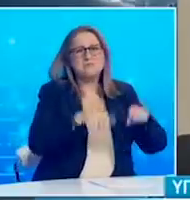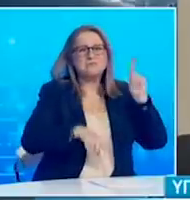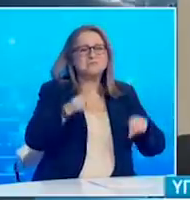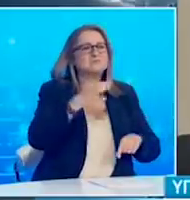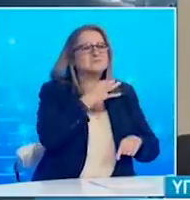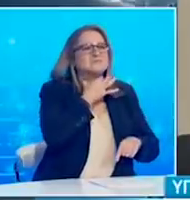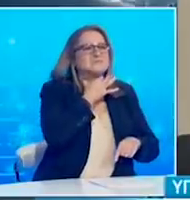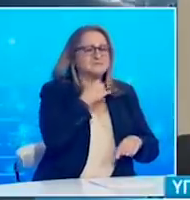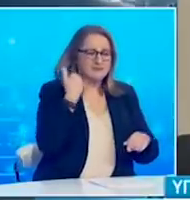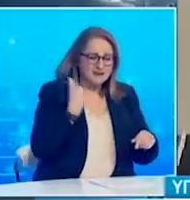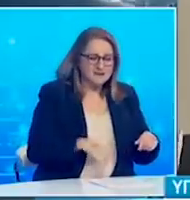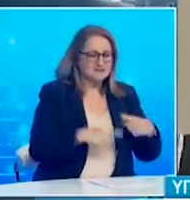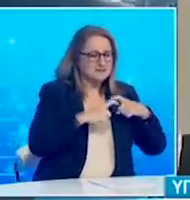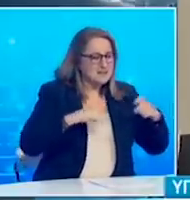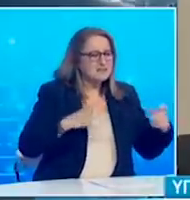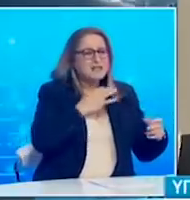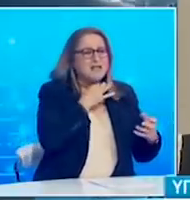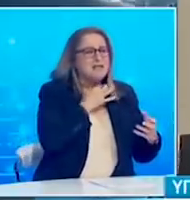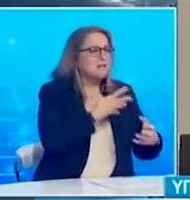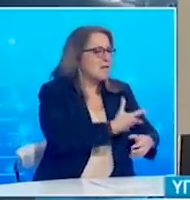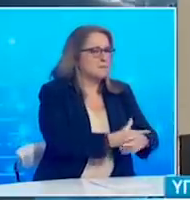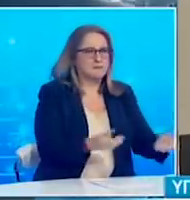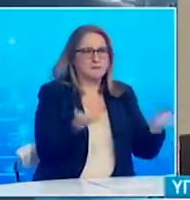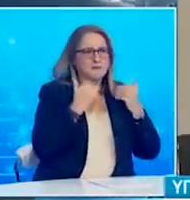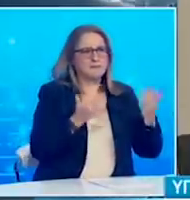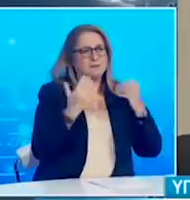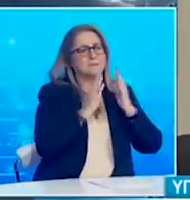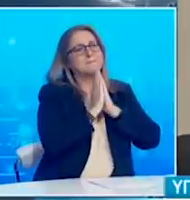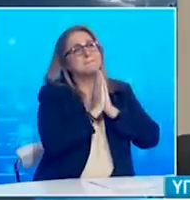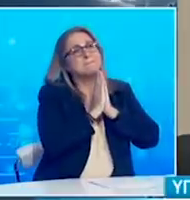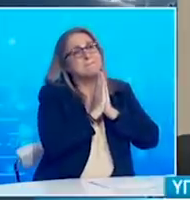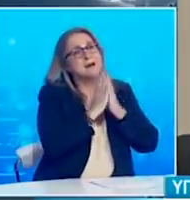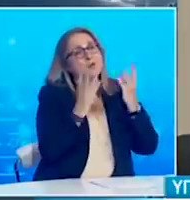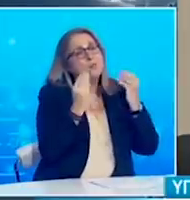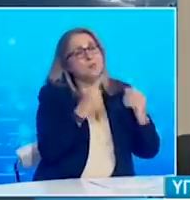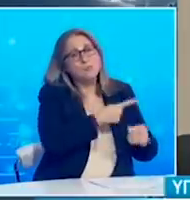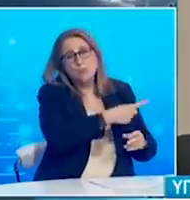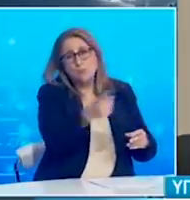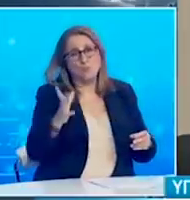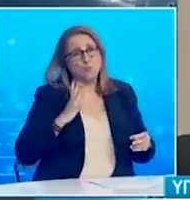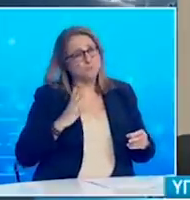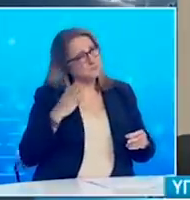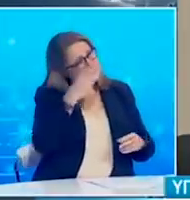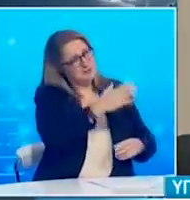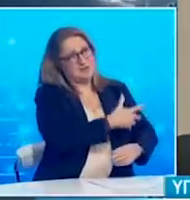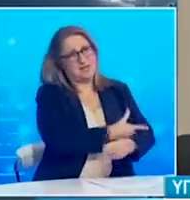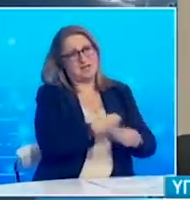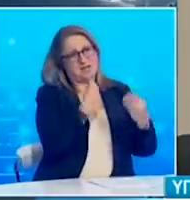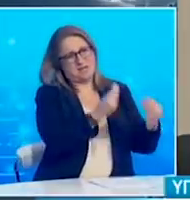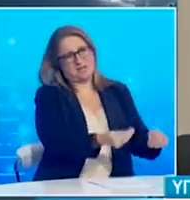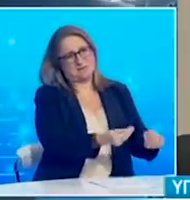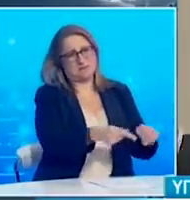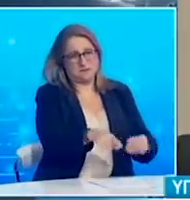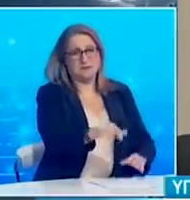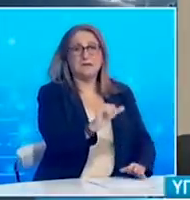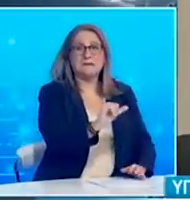επέμβαση. Καλούμε τον κόσμο να δώσει αίμα. Το Υπουργείο Υγείας και το Εθνικό Κέντρο Αιμοδοσίας ξεκινάει την Πέμπτη